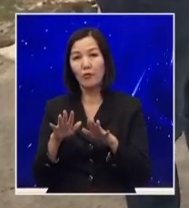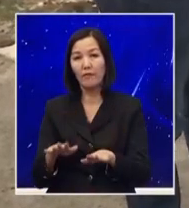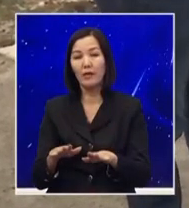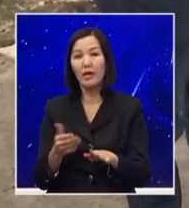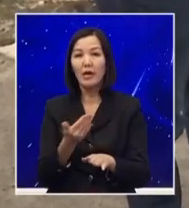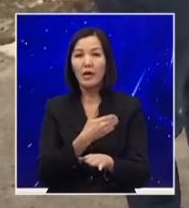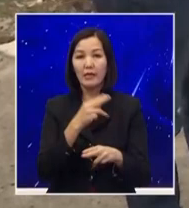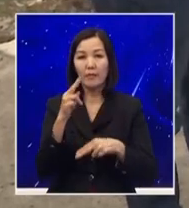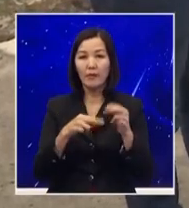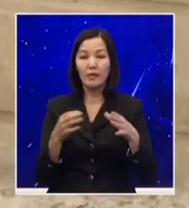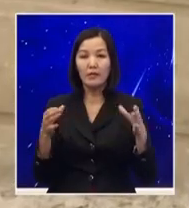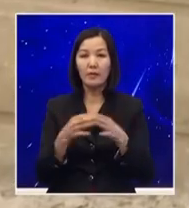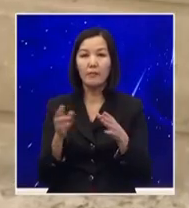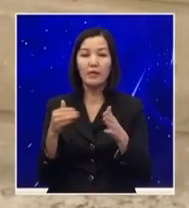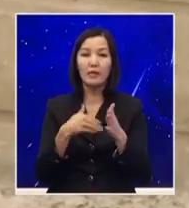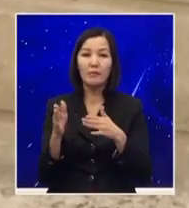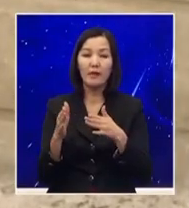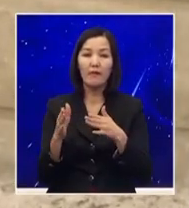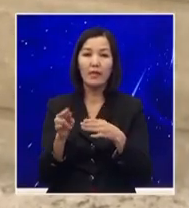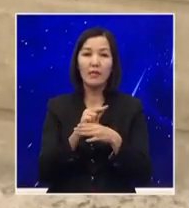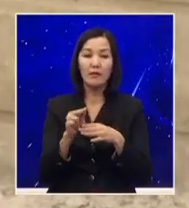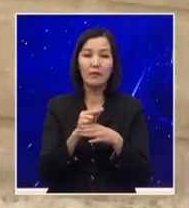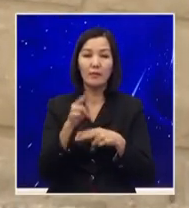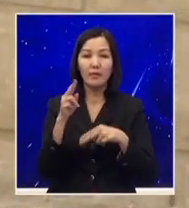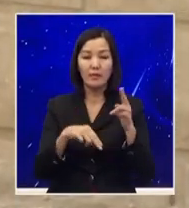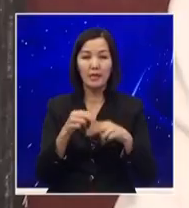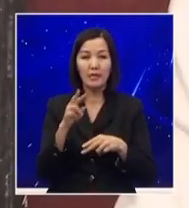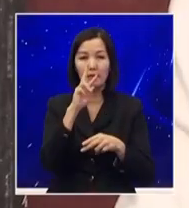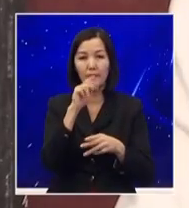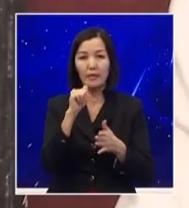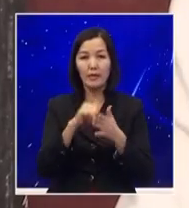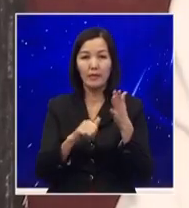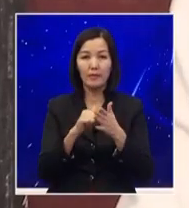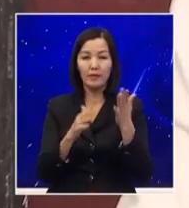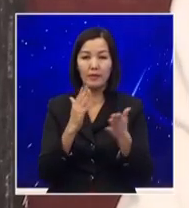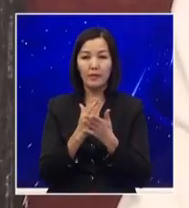чтобы подрядные компании исправили недоработки, допущенные при строительстве.